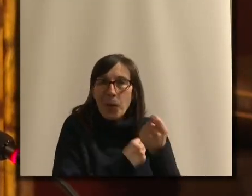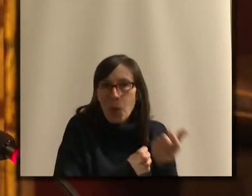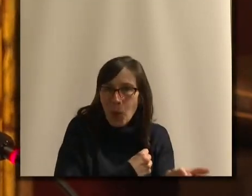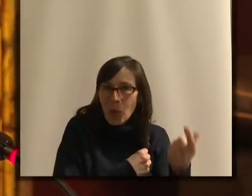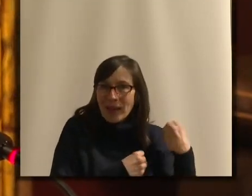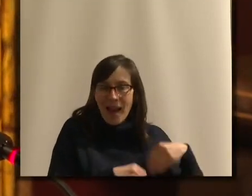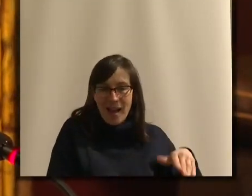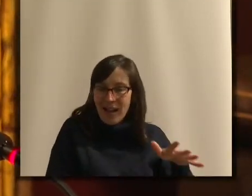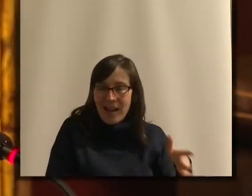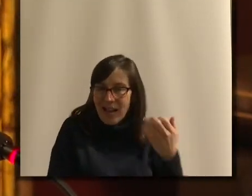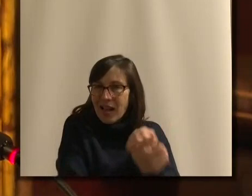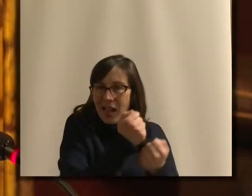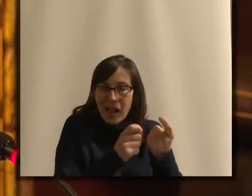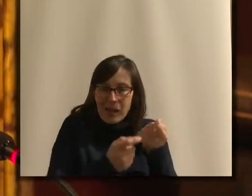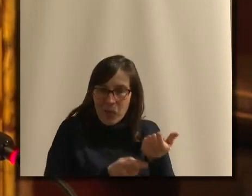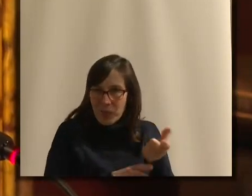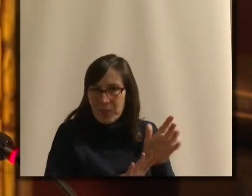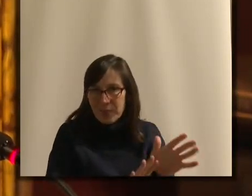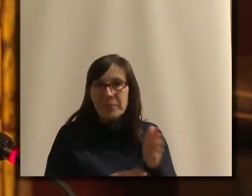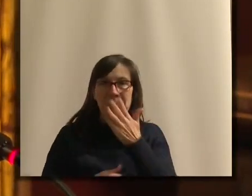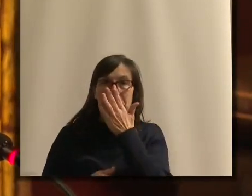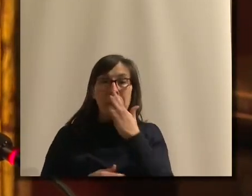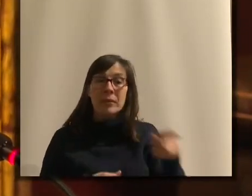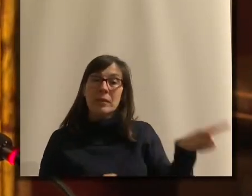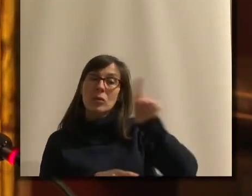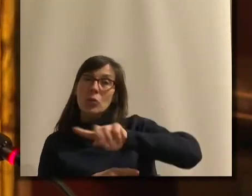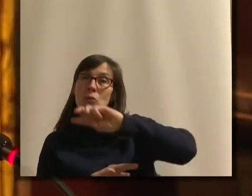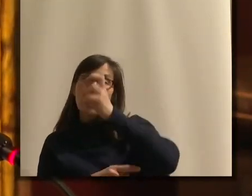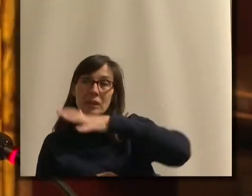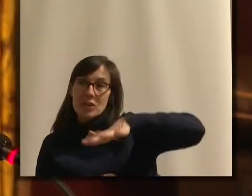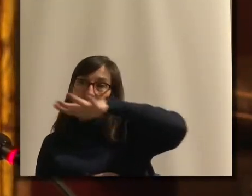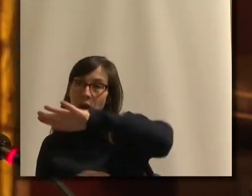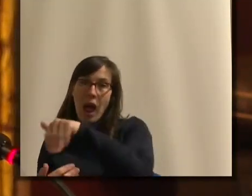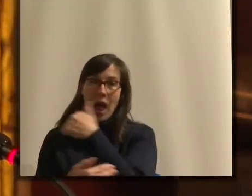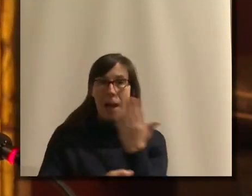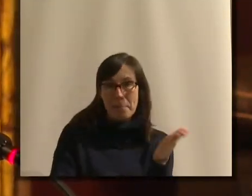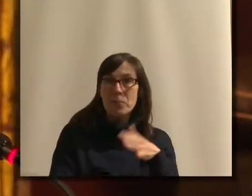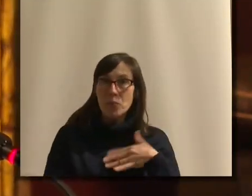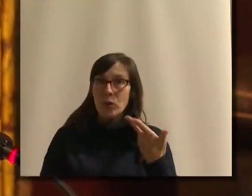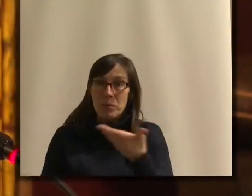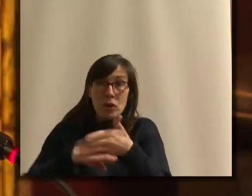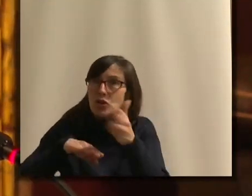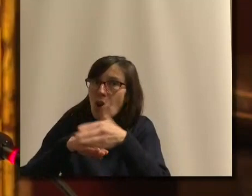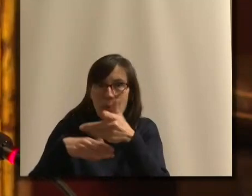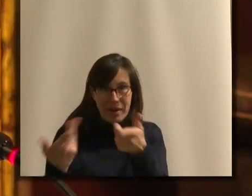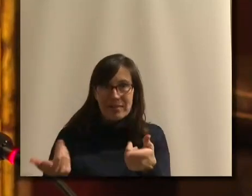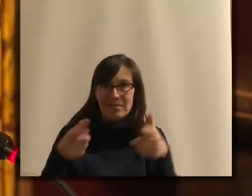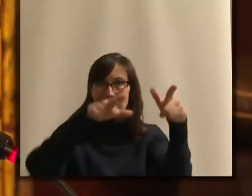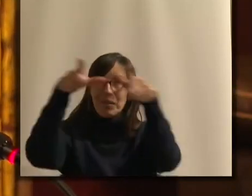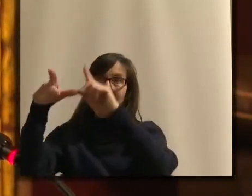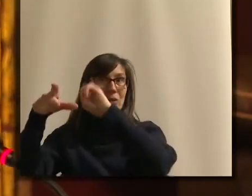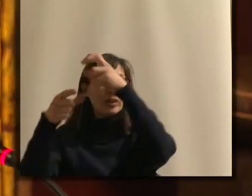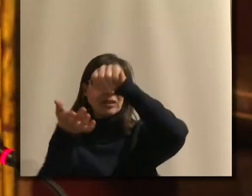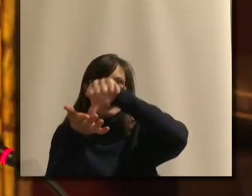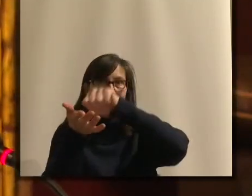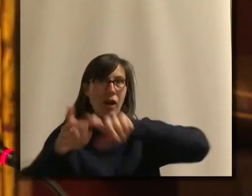d'alguna d'aquestes instal·lacions que farem ara amb aquests projectes que es proposen aprovar avui perquè sobrarà autoconsum i, per tant, podrem